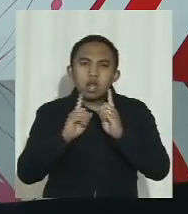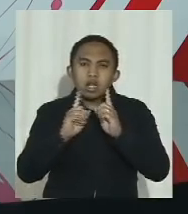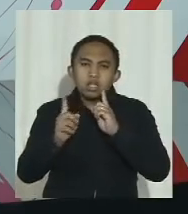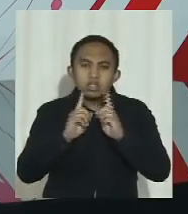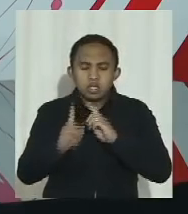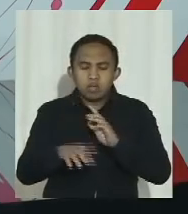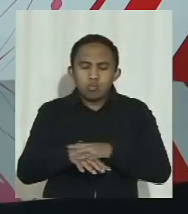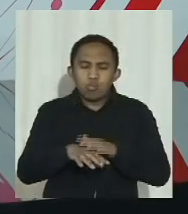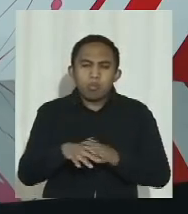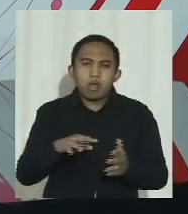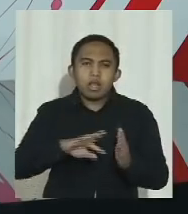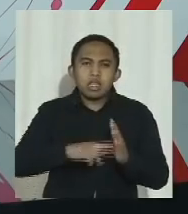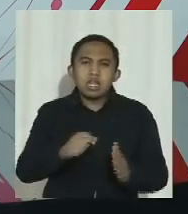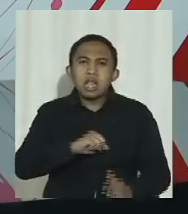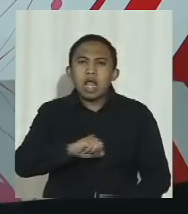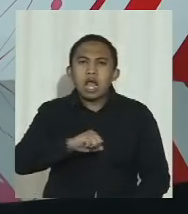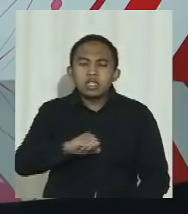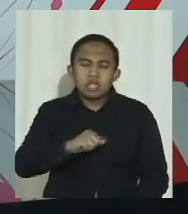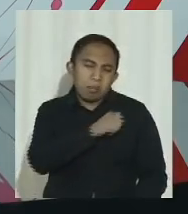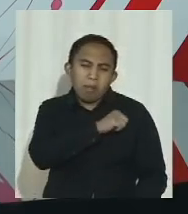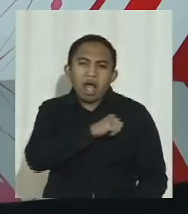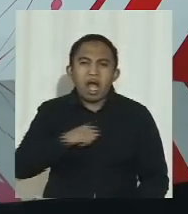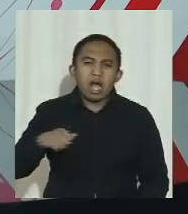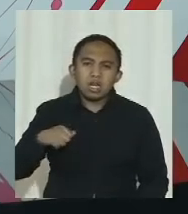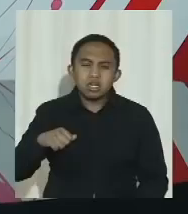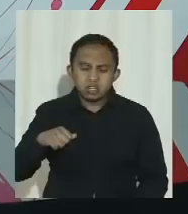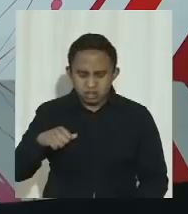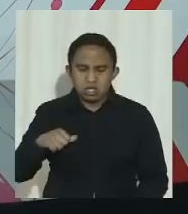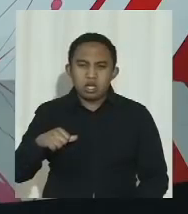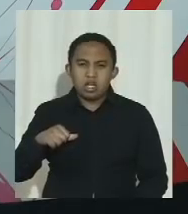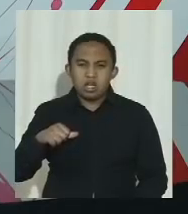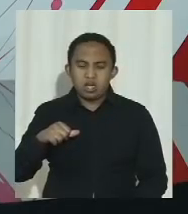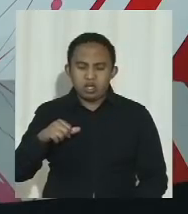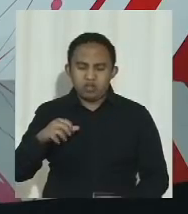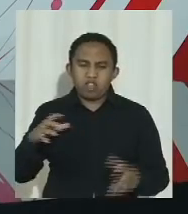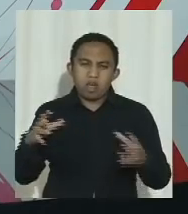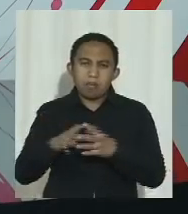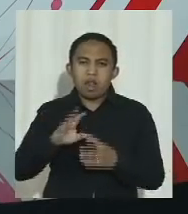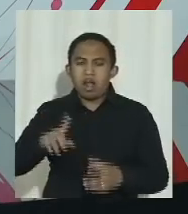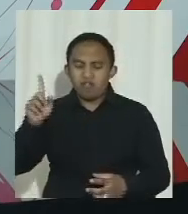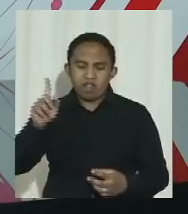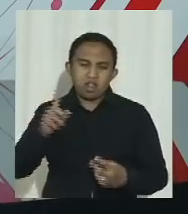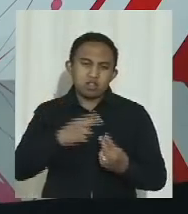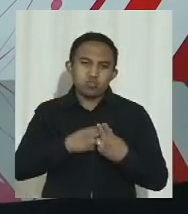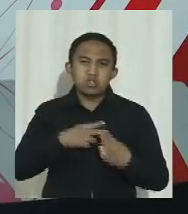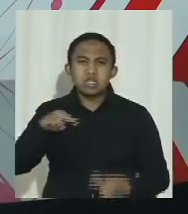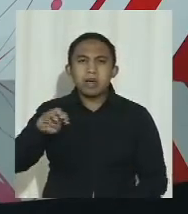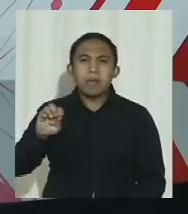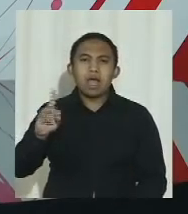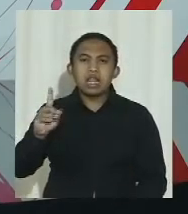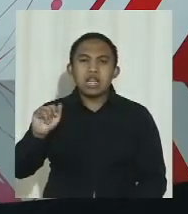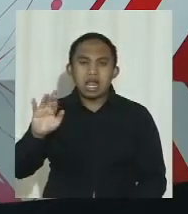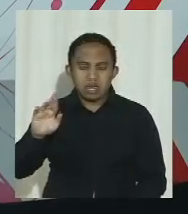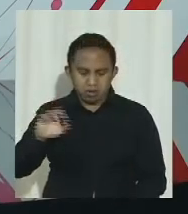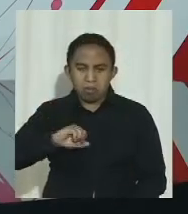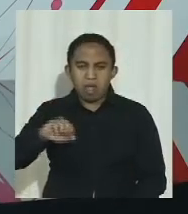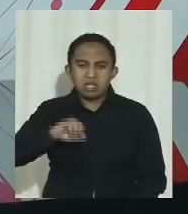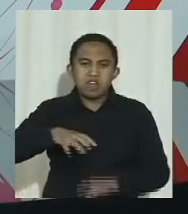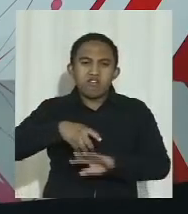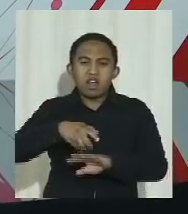ny tetikasa maharitra ny ONG Meder Suisse hiasa amin'ny faritra Androy sy Anosy ny arana